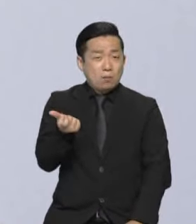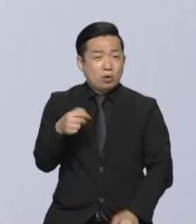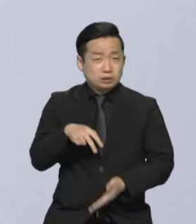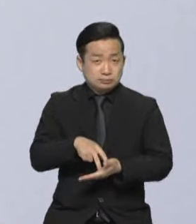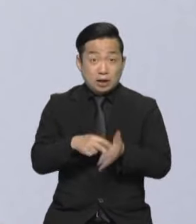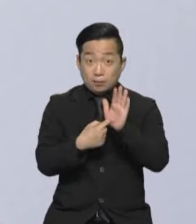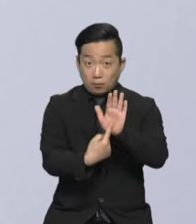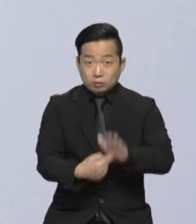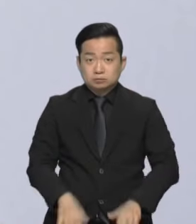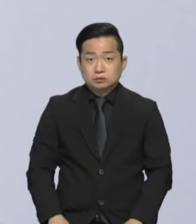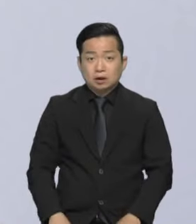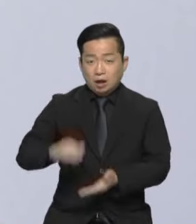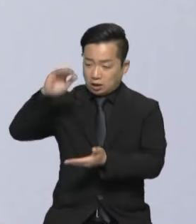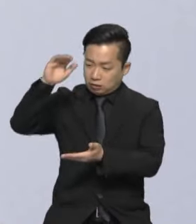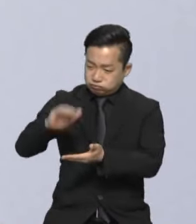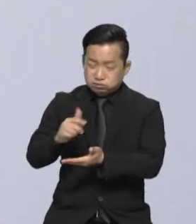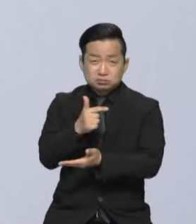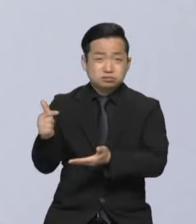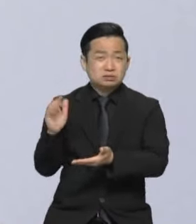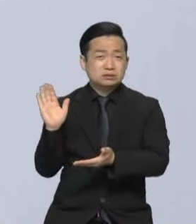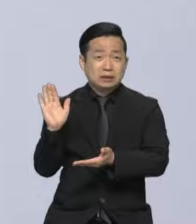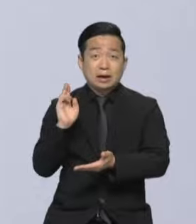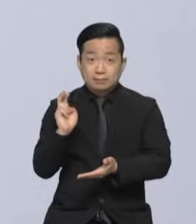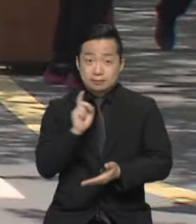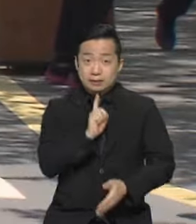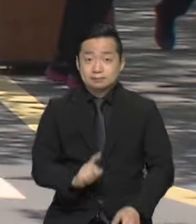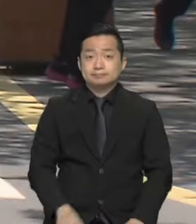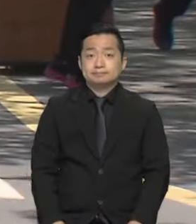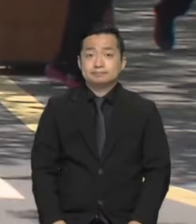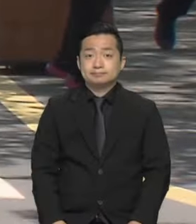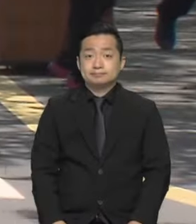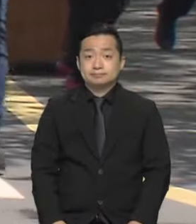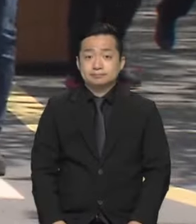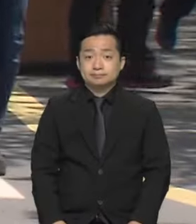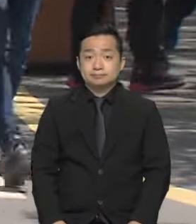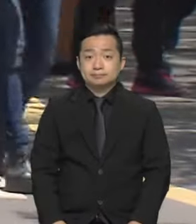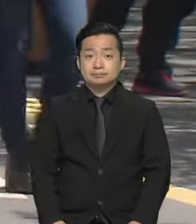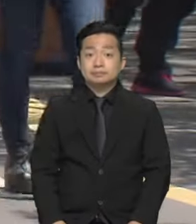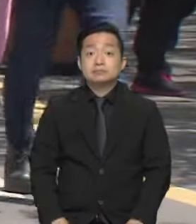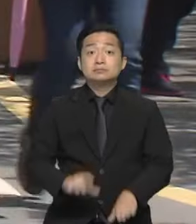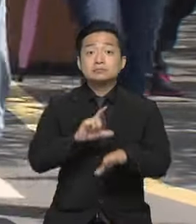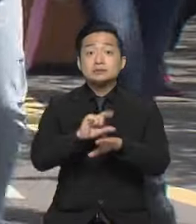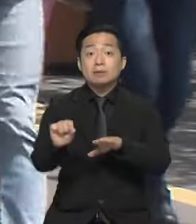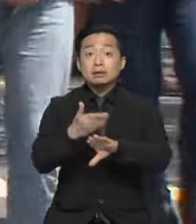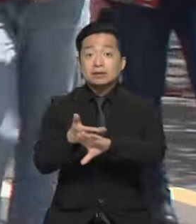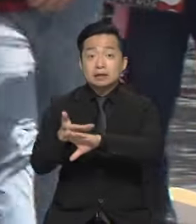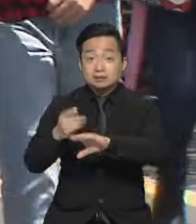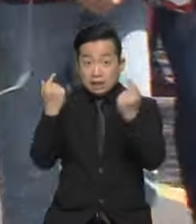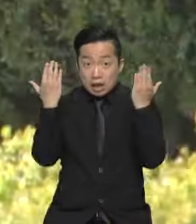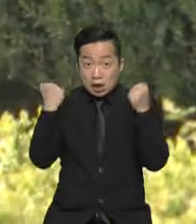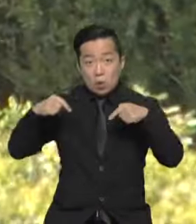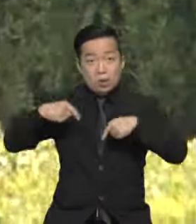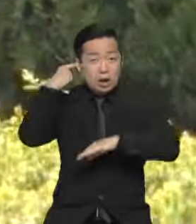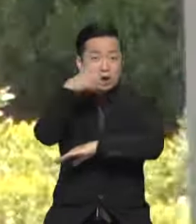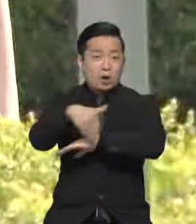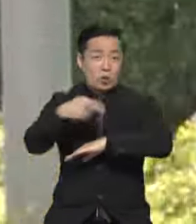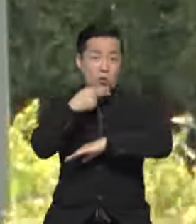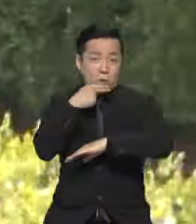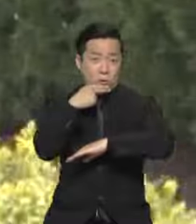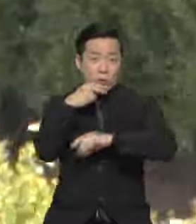입장을 밝혀 큰 폭의 조정은 없을 걸로 내다봤습니다. 상당수 다른 대학은 논의 계획이 없다고 밝혔는데